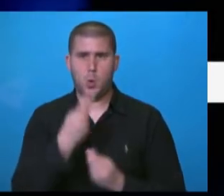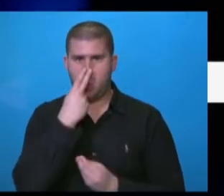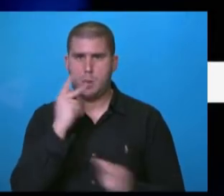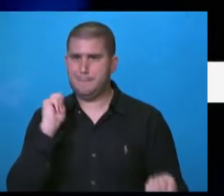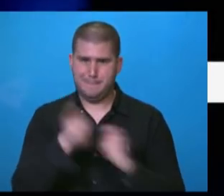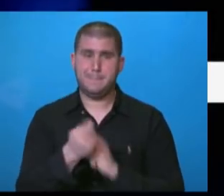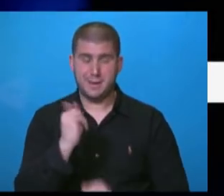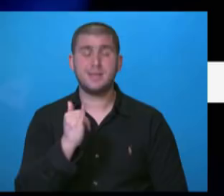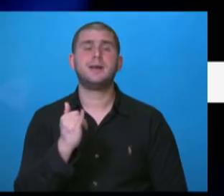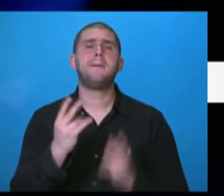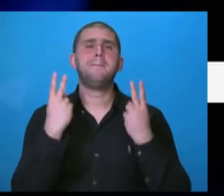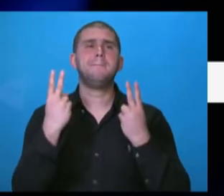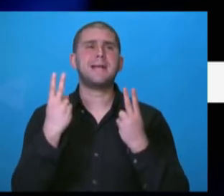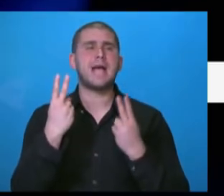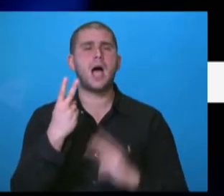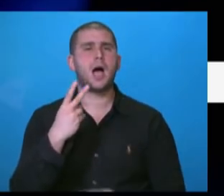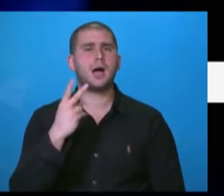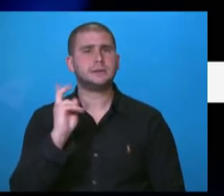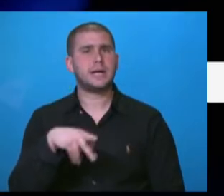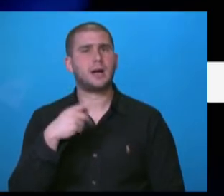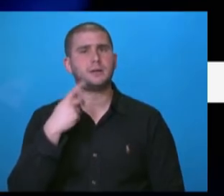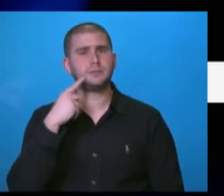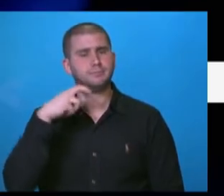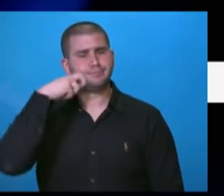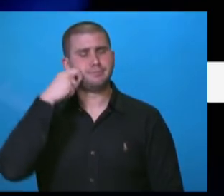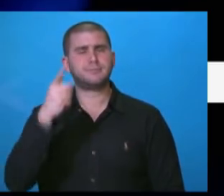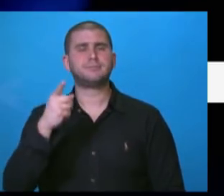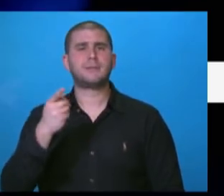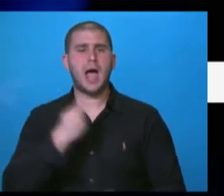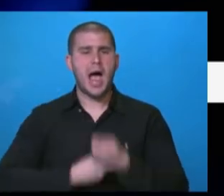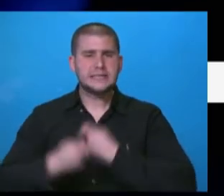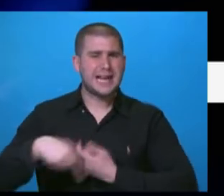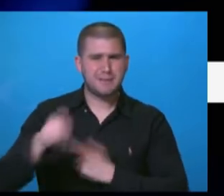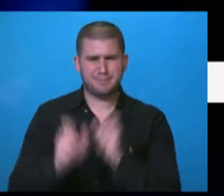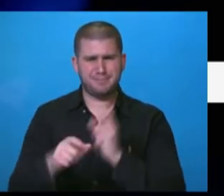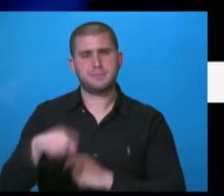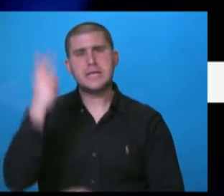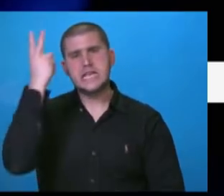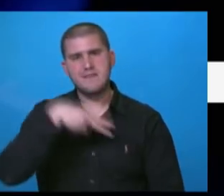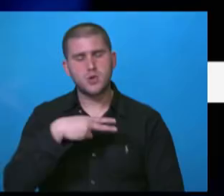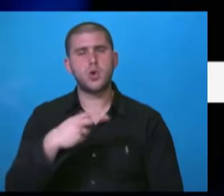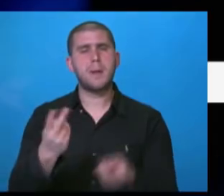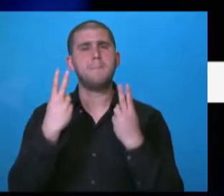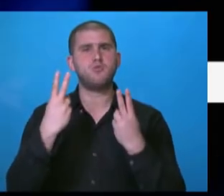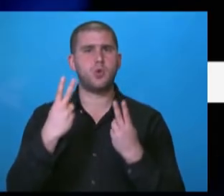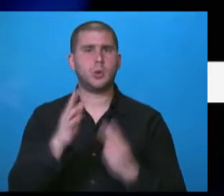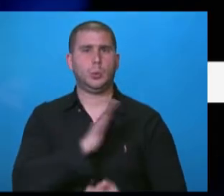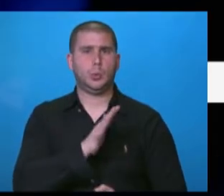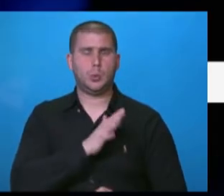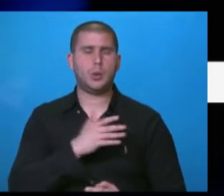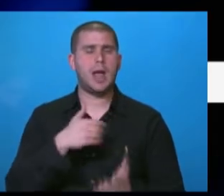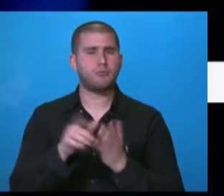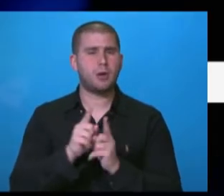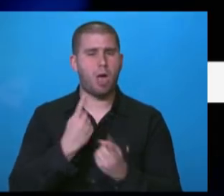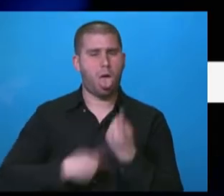אפשרי. בעיקר צריך לתת את הקרדיט גם לעסקנים שמטפלים בנושא הזה והבינו את המשמעויות הנפיצות שיש להמשך הטיוח